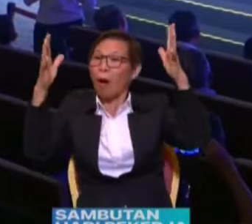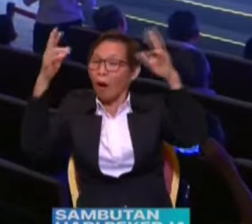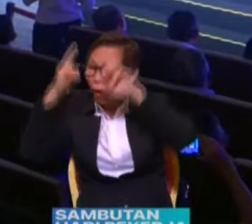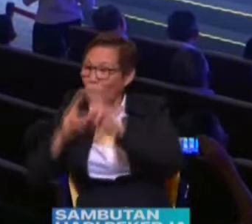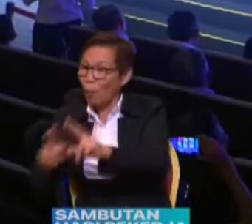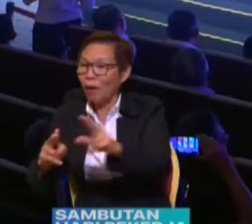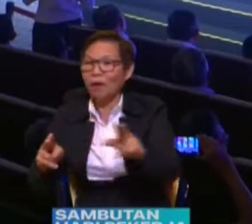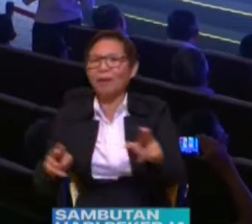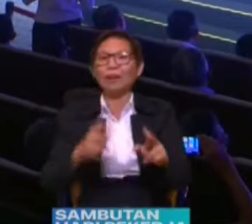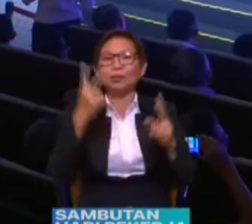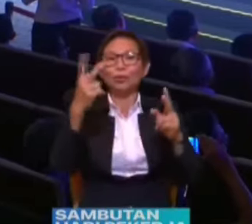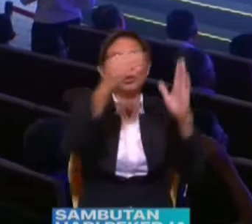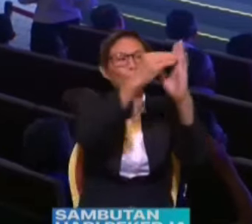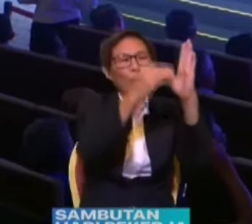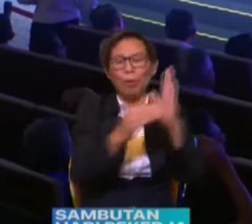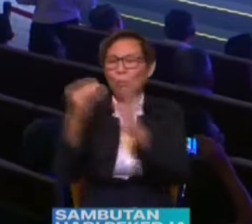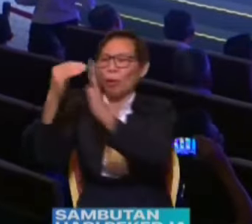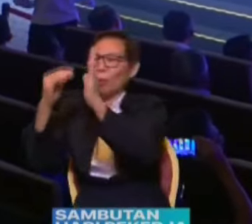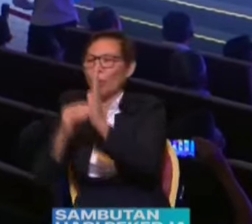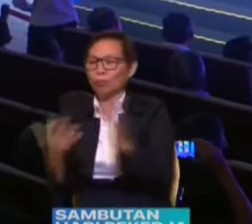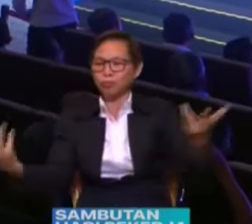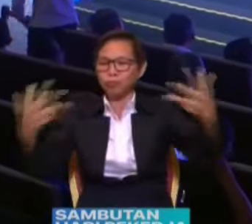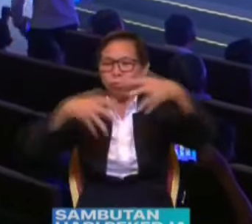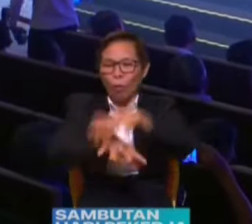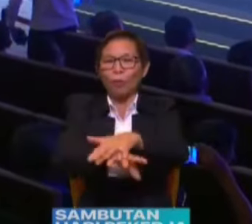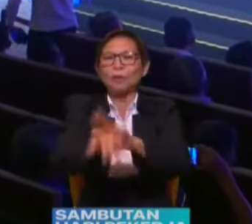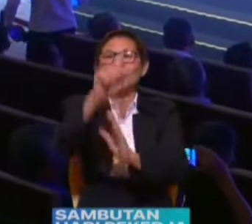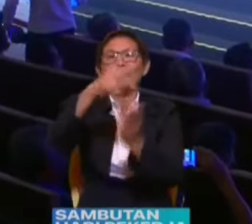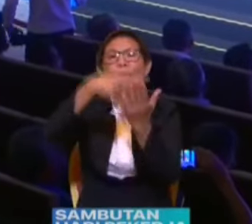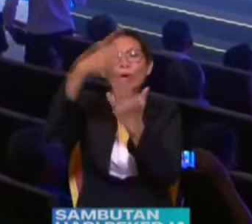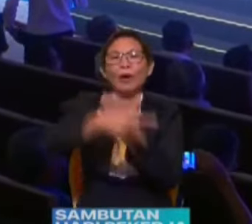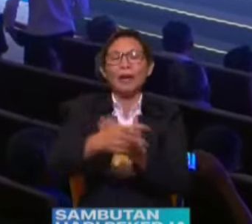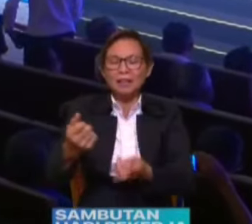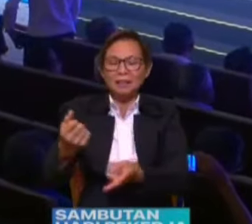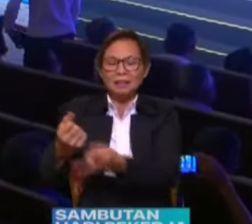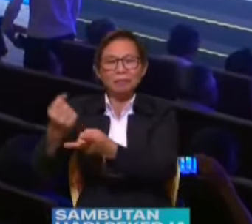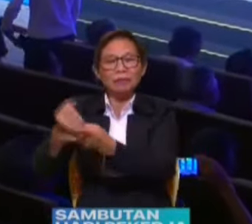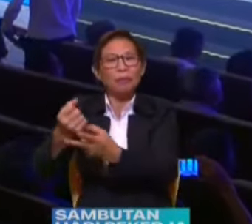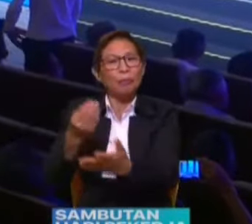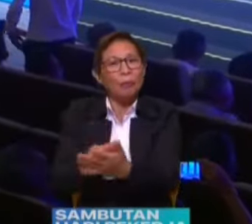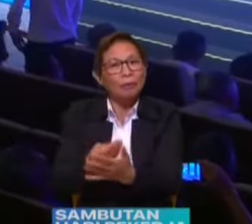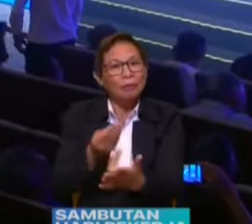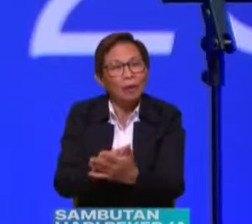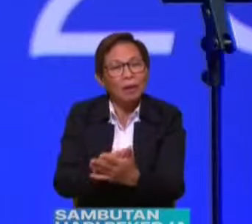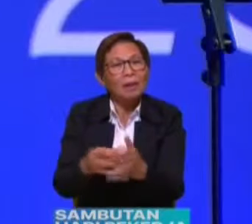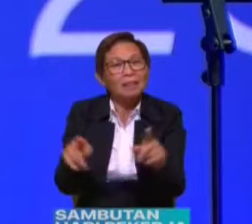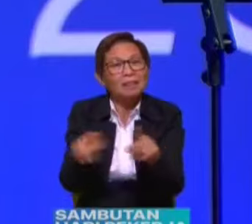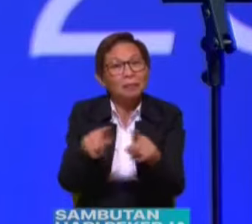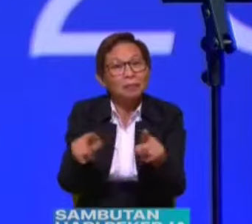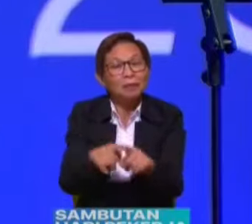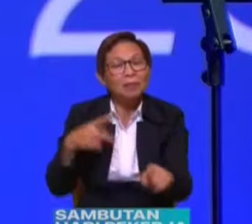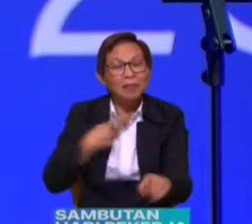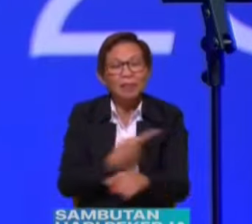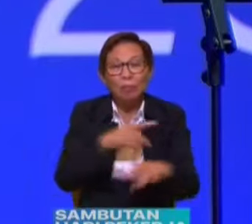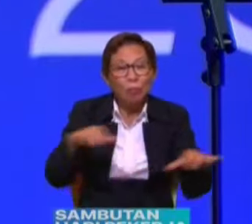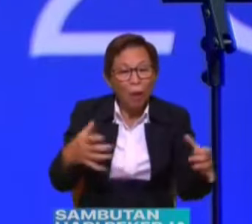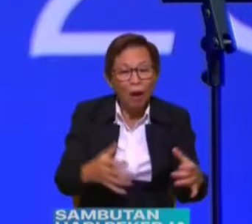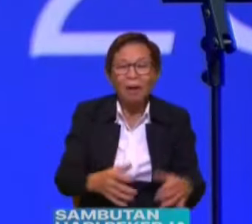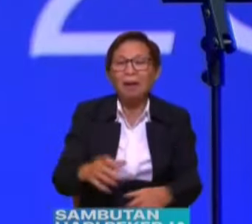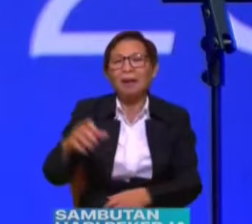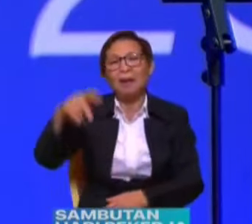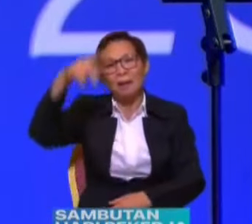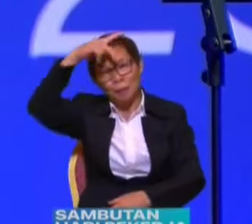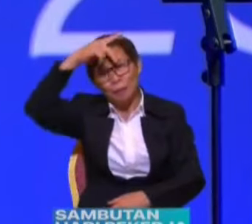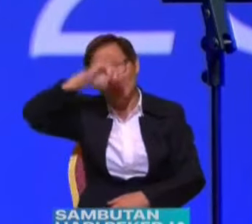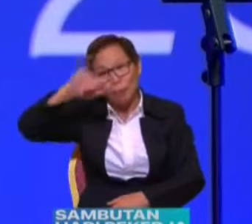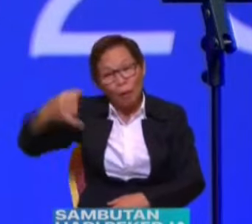jimatkan 2 peracara dalam 1 program, jimatkan belanja. Begitu juga bila kita buat, tak buat di Sri Perdana,